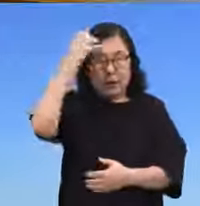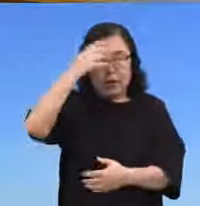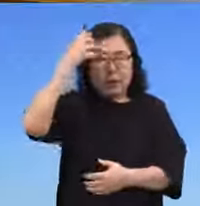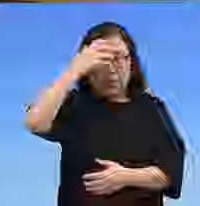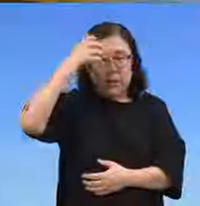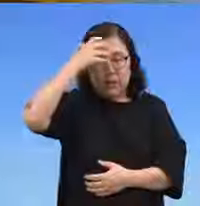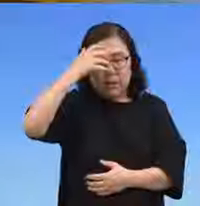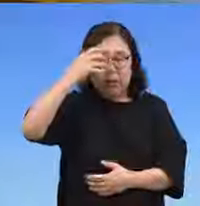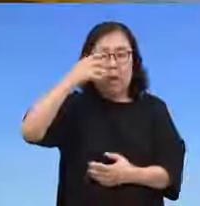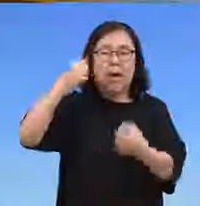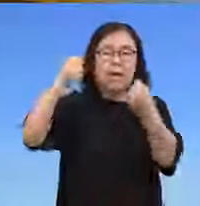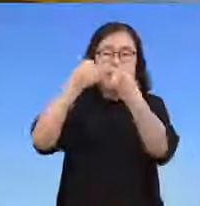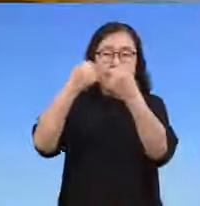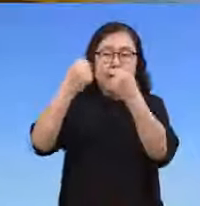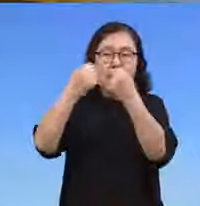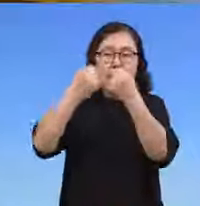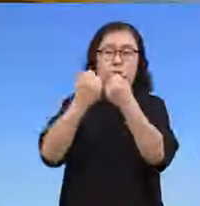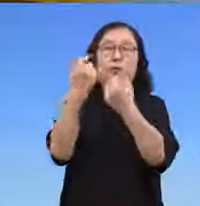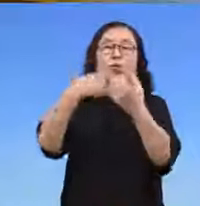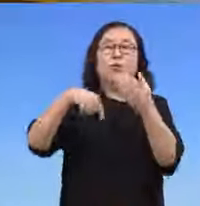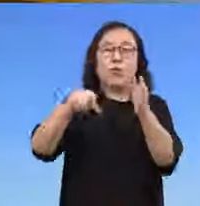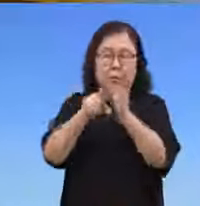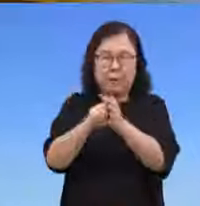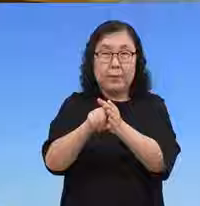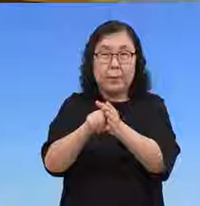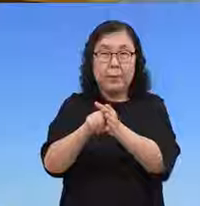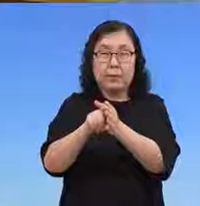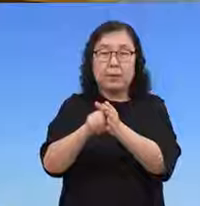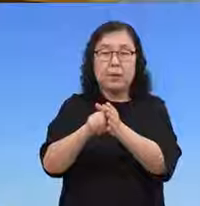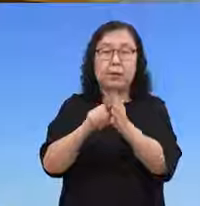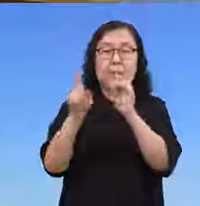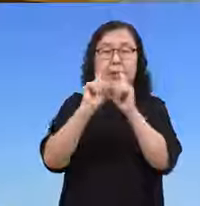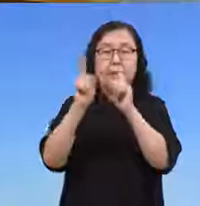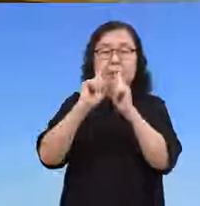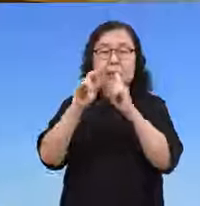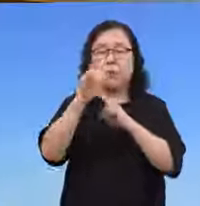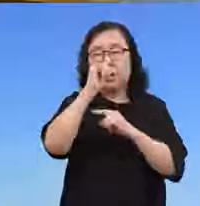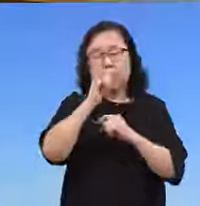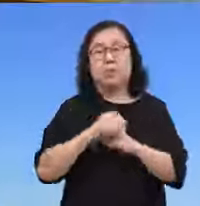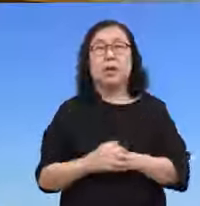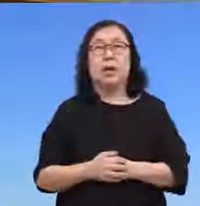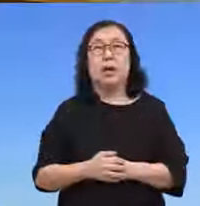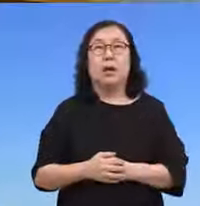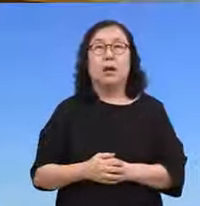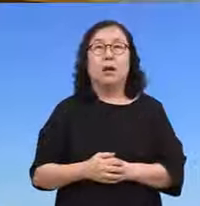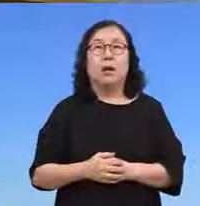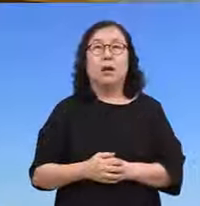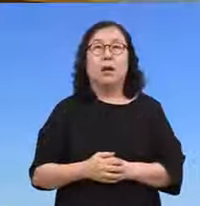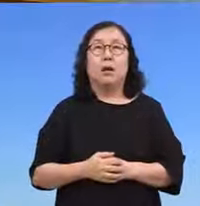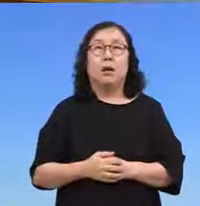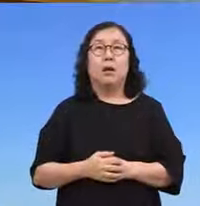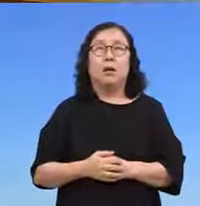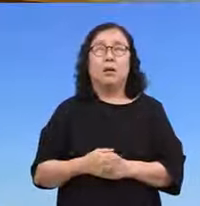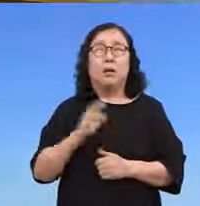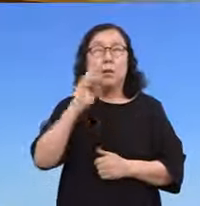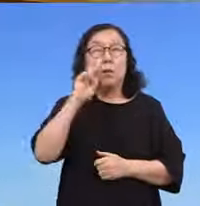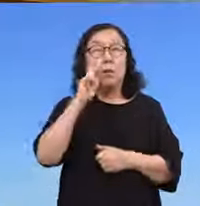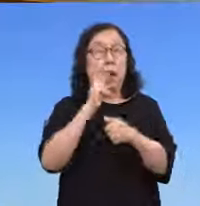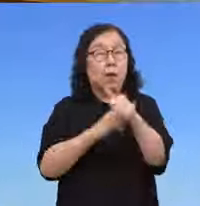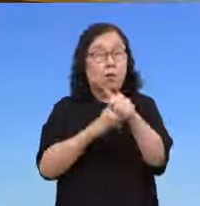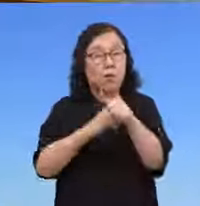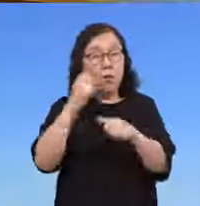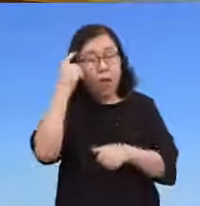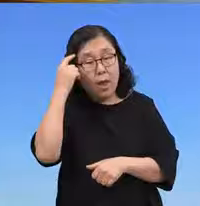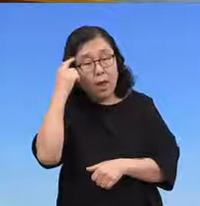상대하는 거, 사람을 상대하는 게 아니고 악한 영들을 상대하는 거라는 걸 강조하는 거거든요. 그러면 그때 한마디만 하면 되는데